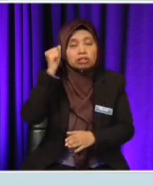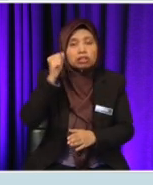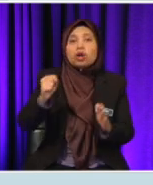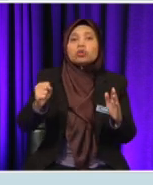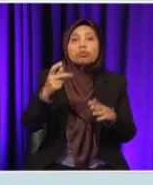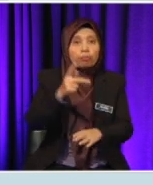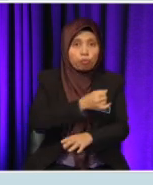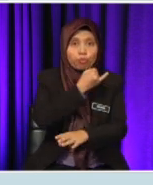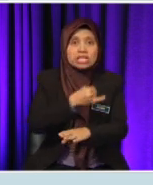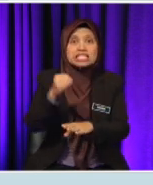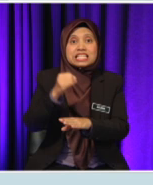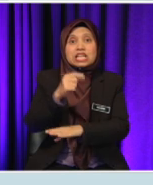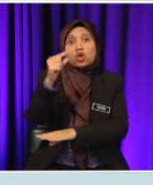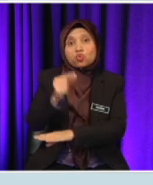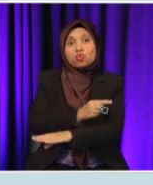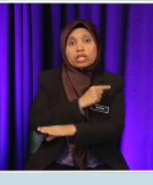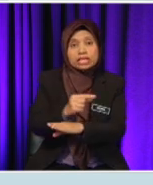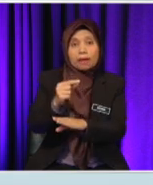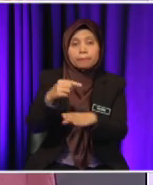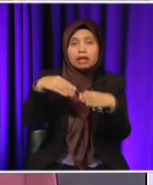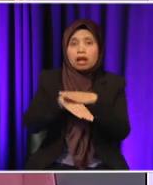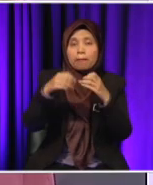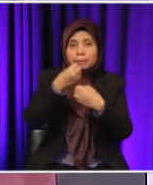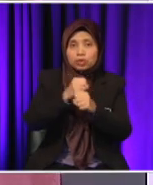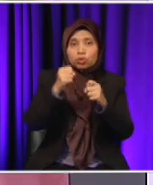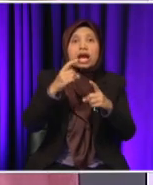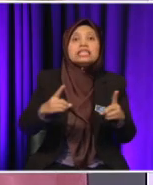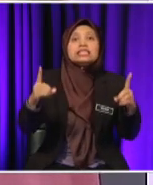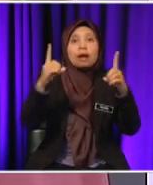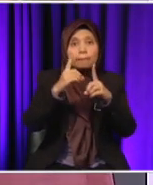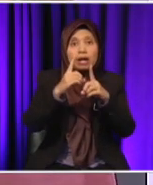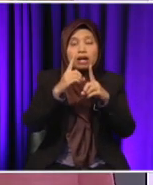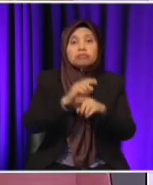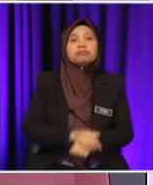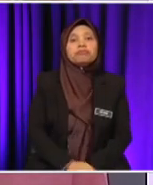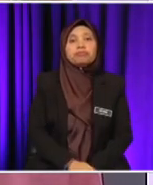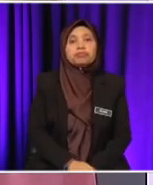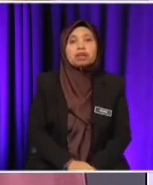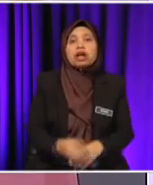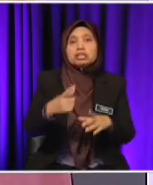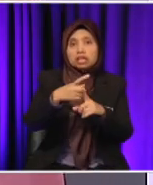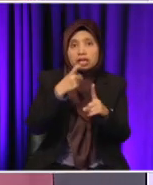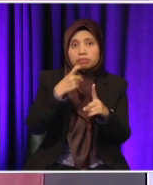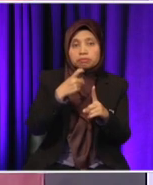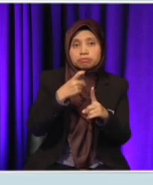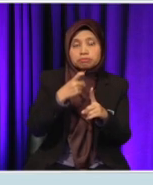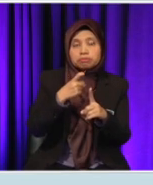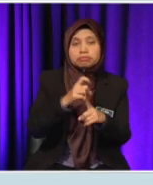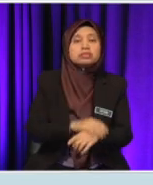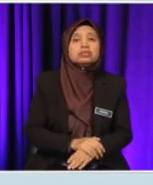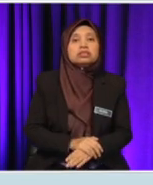kita adaptasi dalam bentuk drama bila dalam bentuk drama dia akan jadi seperti ini daripada daripada